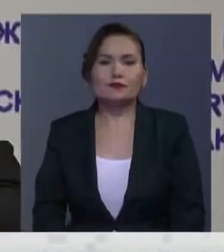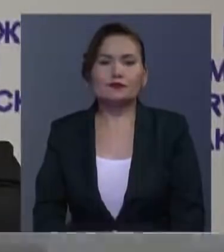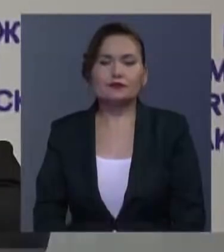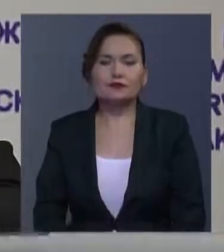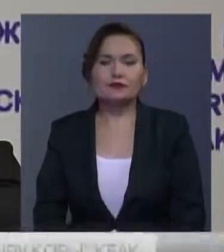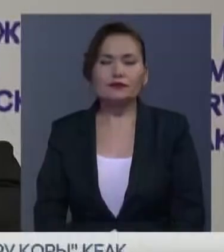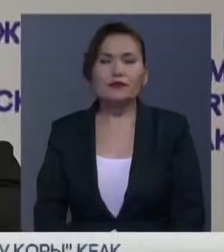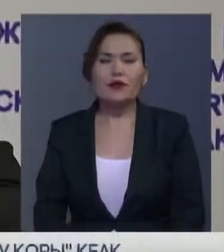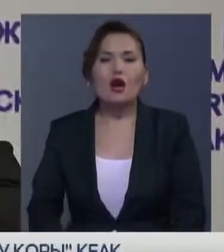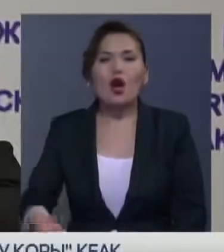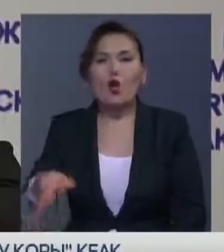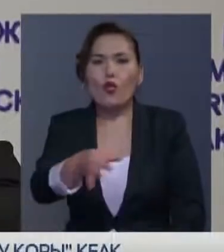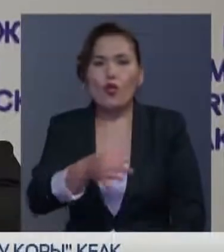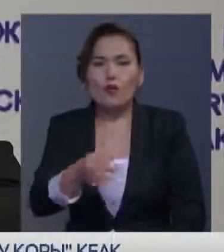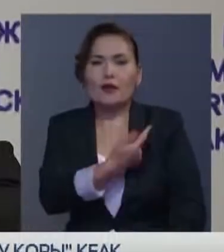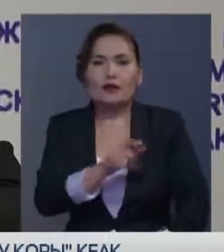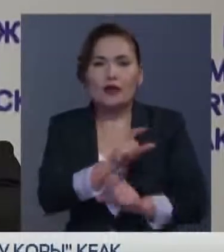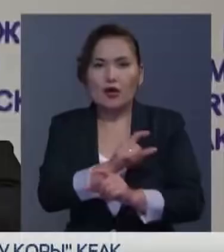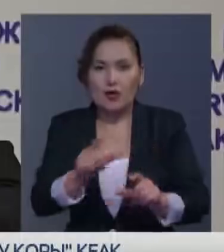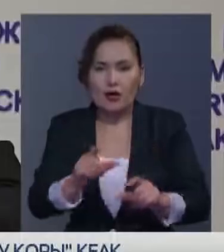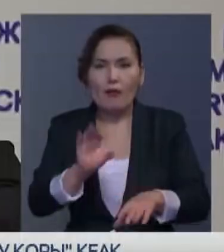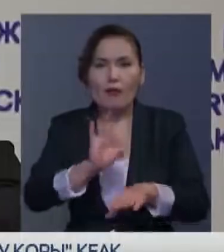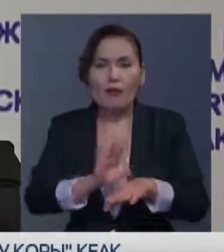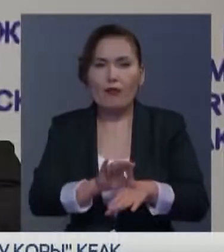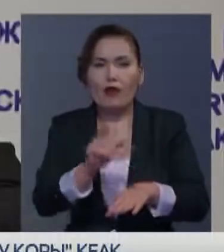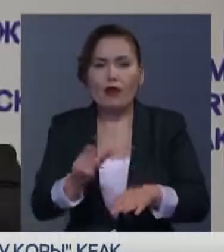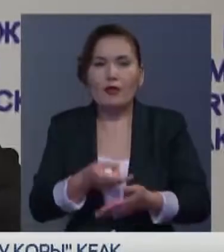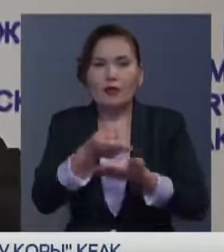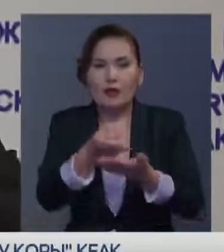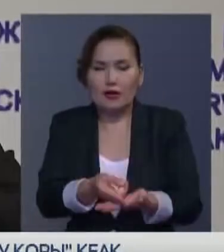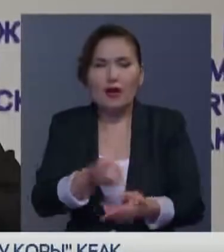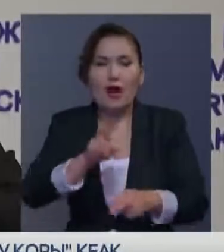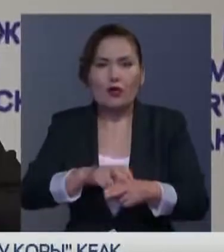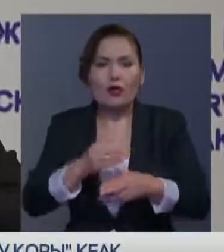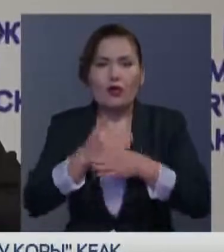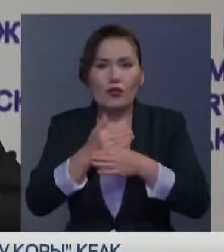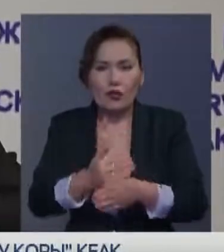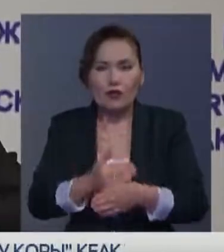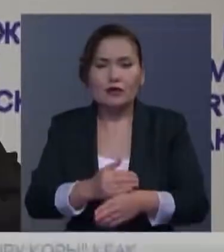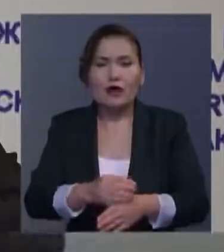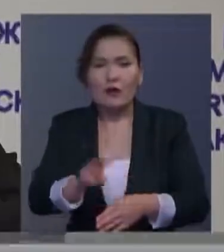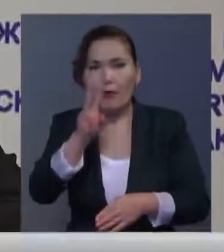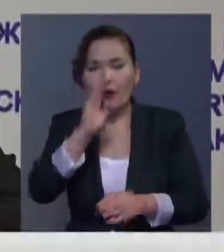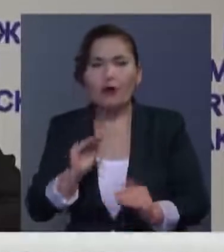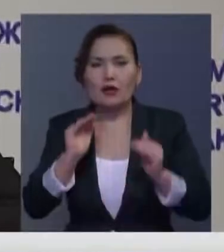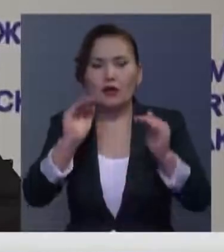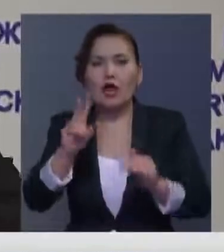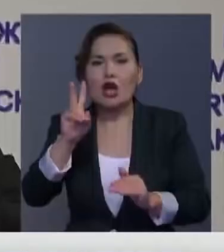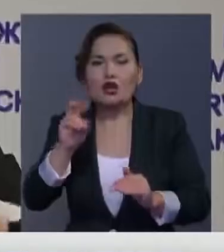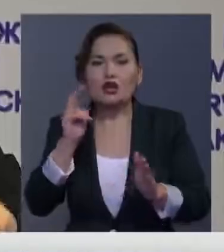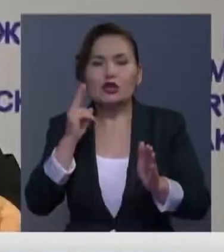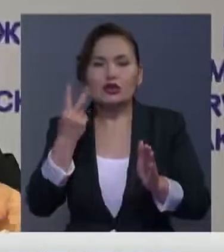стационарларында емделуге ерекше жағдайлары үшін медицина қызметкерлеріне үстемақы төлеуге 227